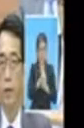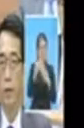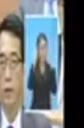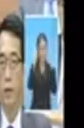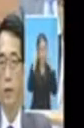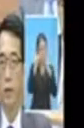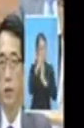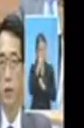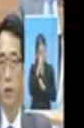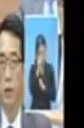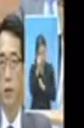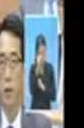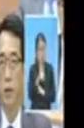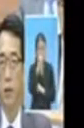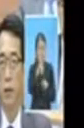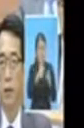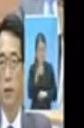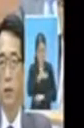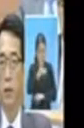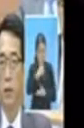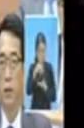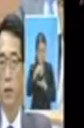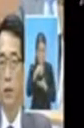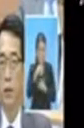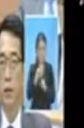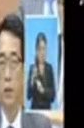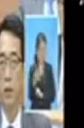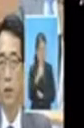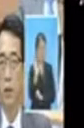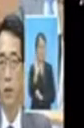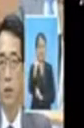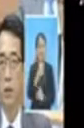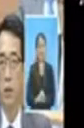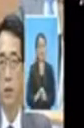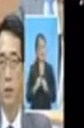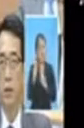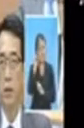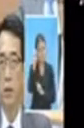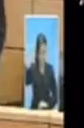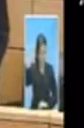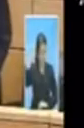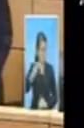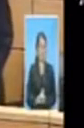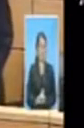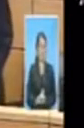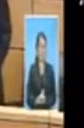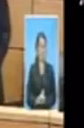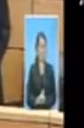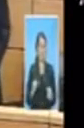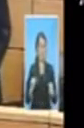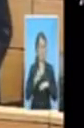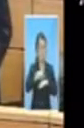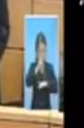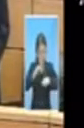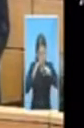าจะไม่แก้ไขไม่แก้แค้นแต่ว่าผมก็ไม่เข้าใจความหมายคืออะไรนะครับ ขอให้ท่